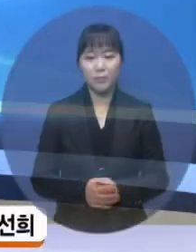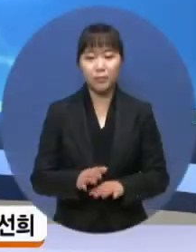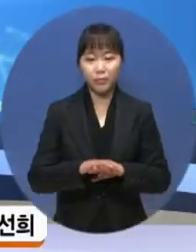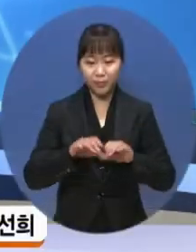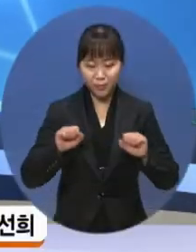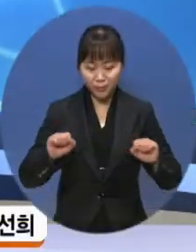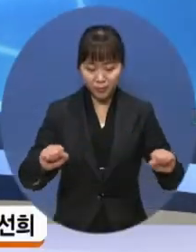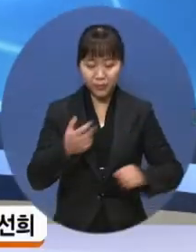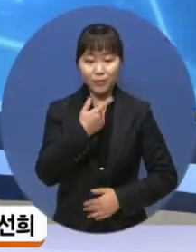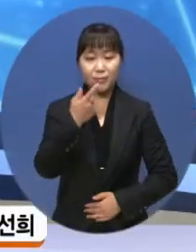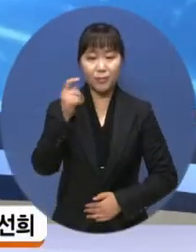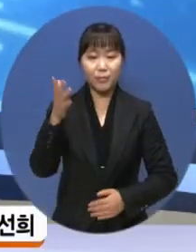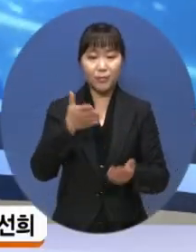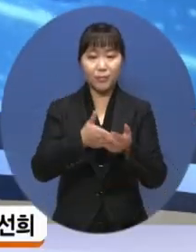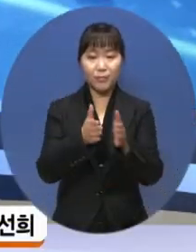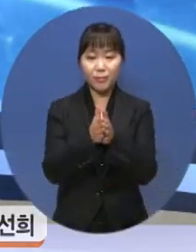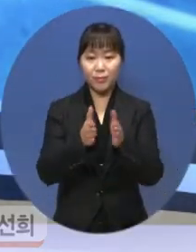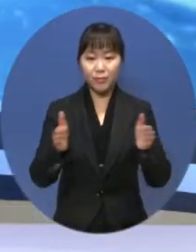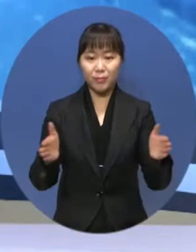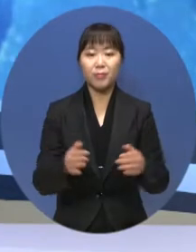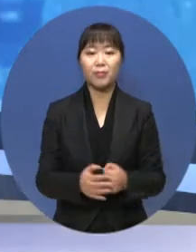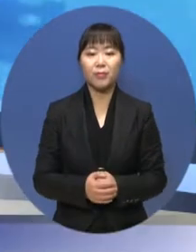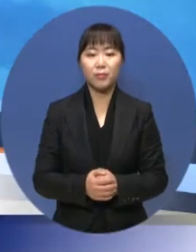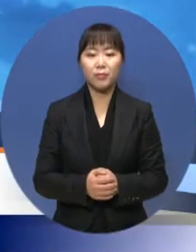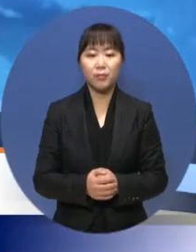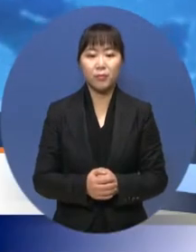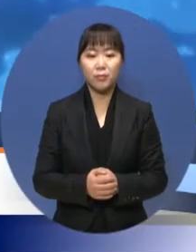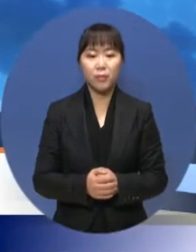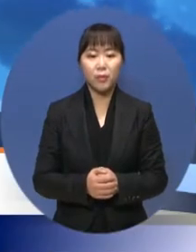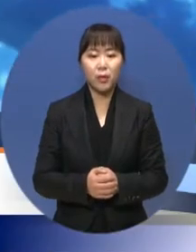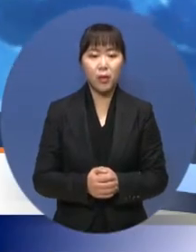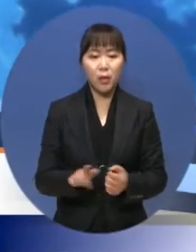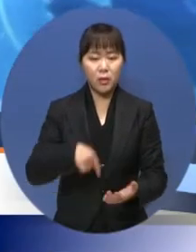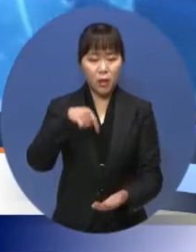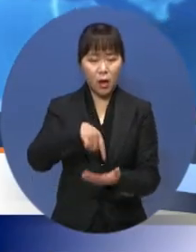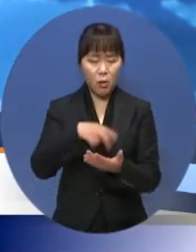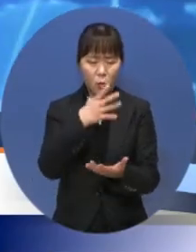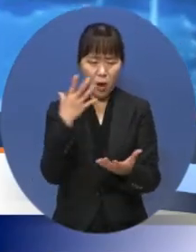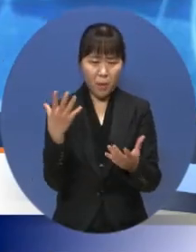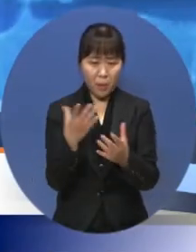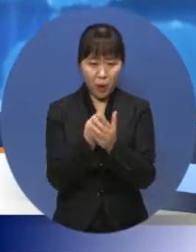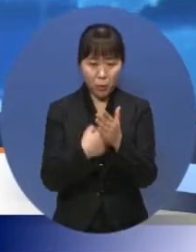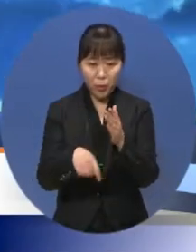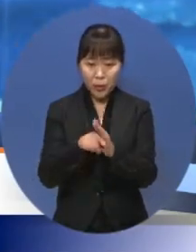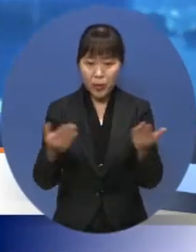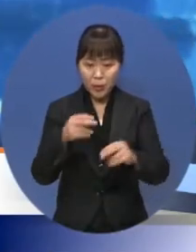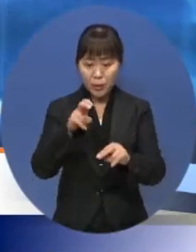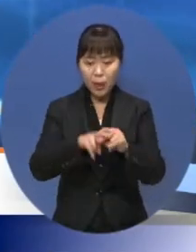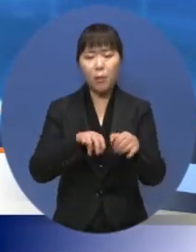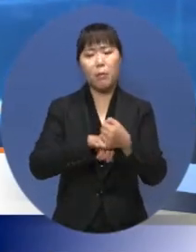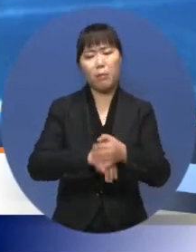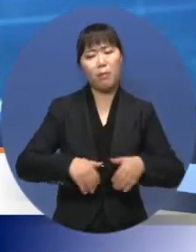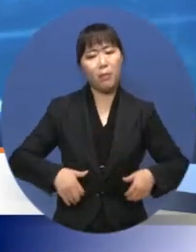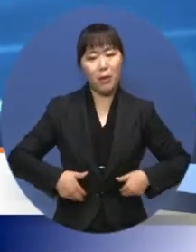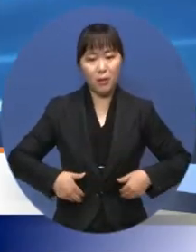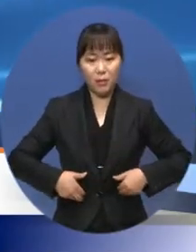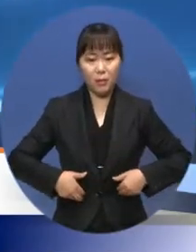시청자 여러분, 안녕하십니까? 복지TV 뉴스입니다. 완전한 자립을 하는데 일자리는